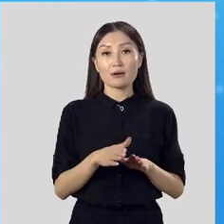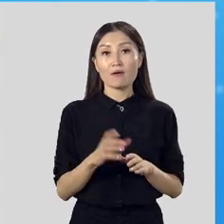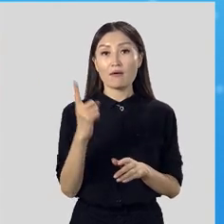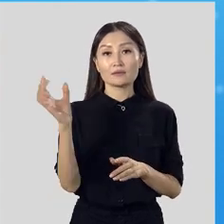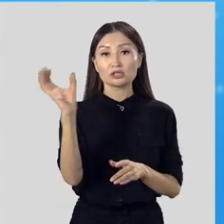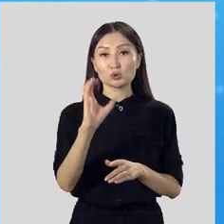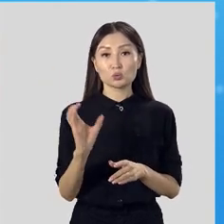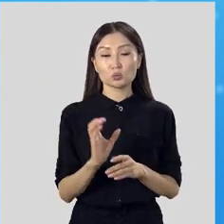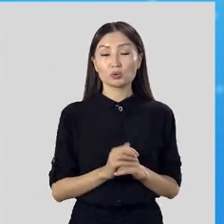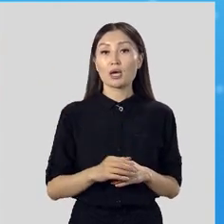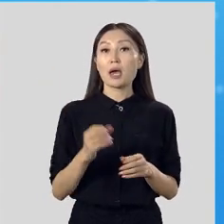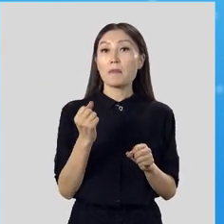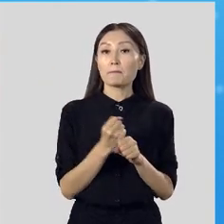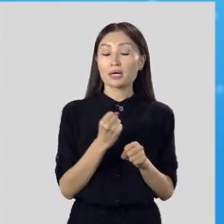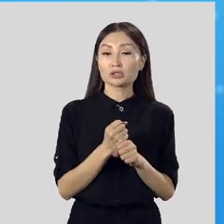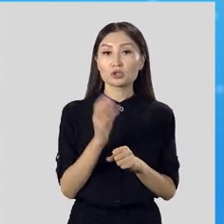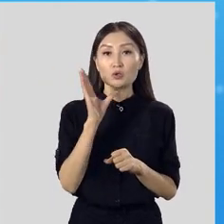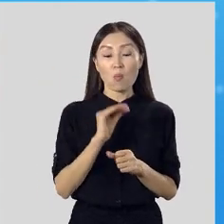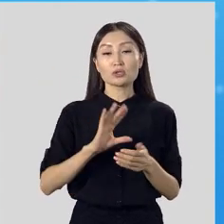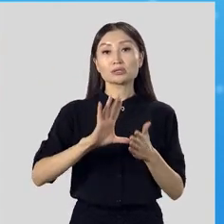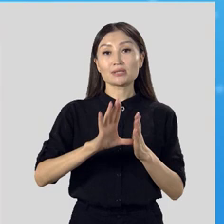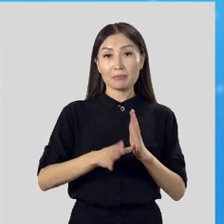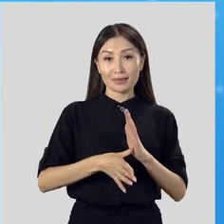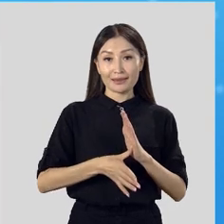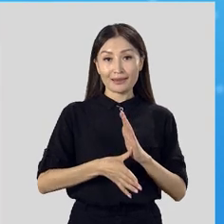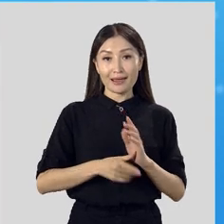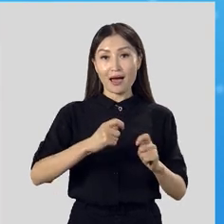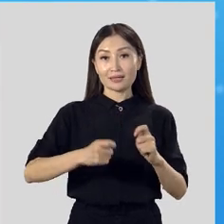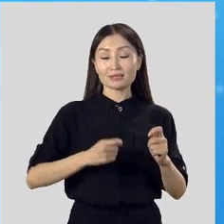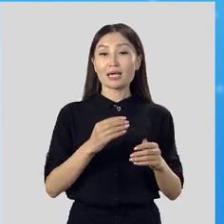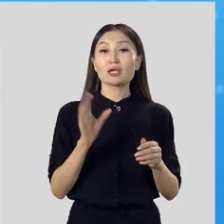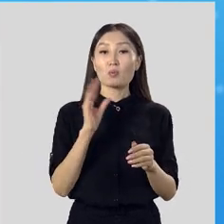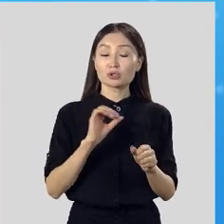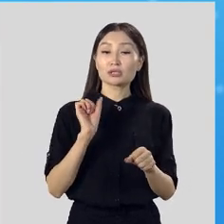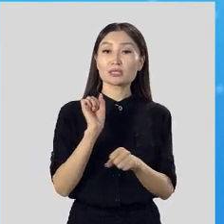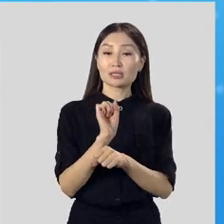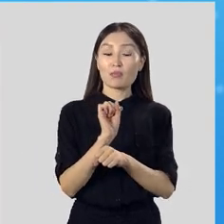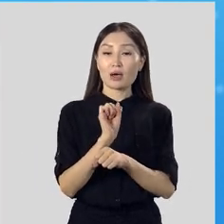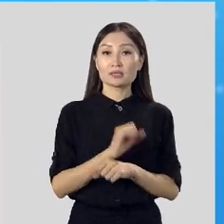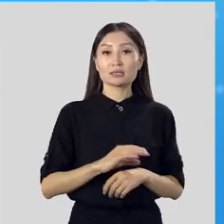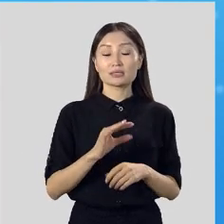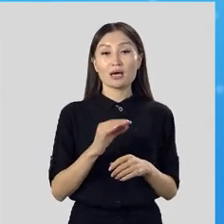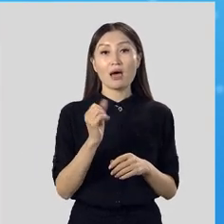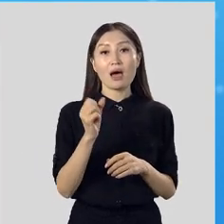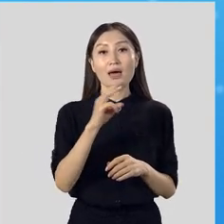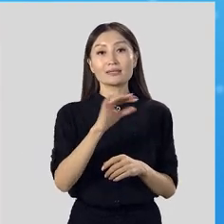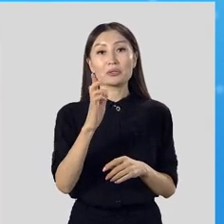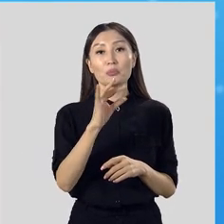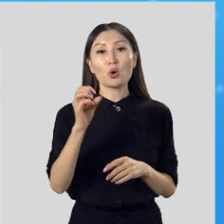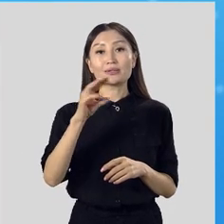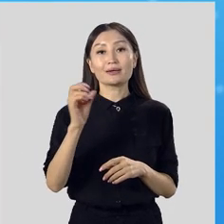секунду. Процесс может замедляться и даже останавливаться ингибиторами,